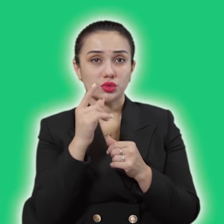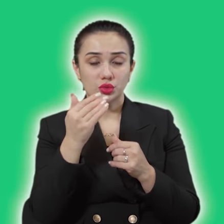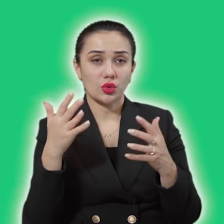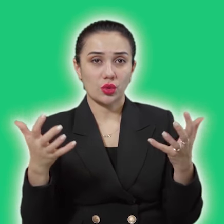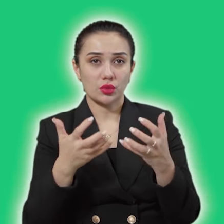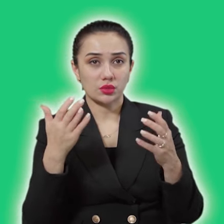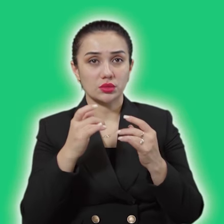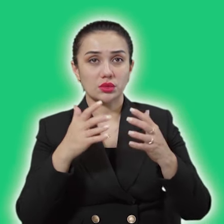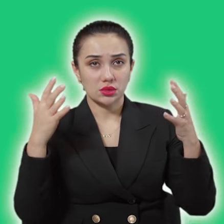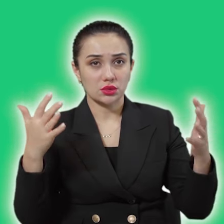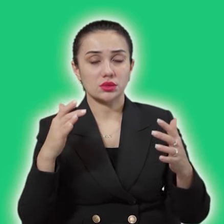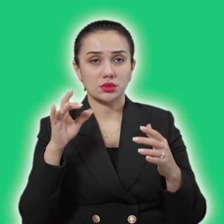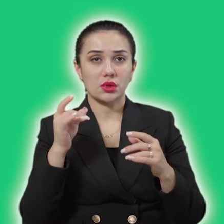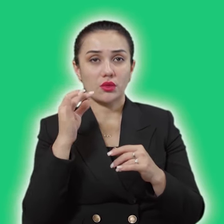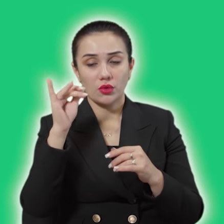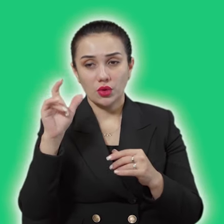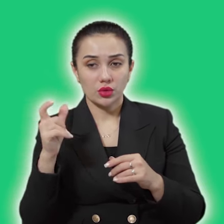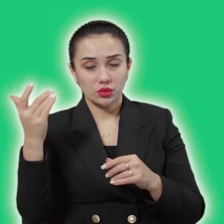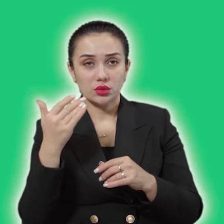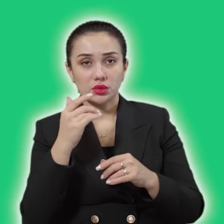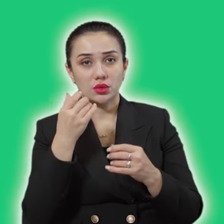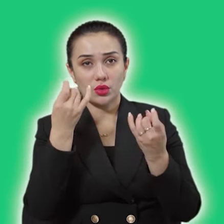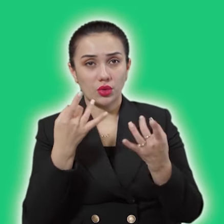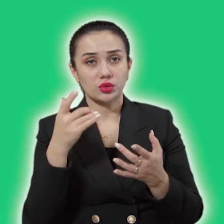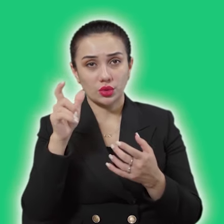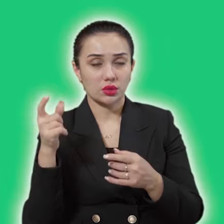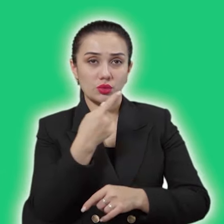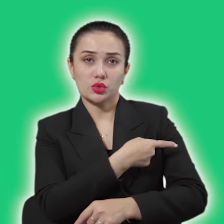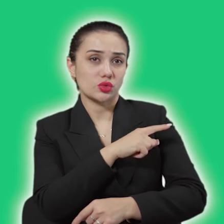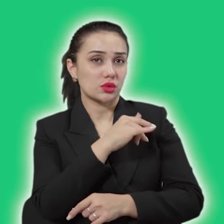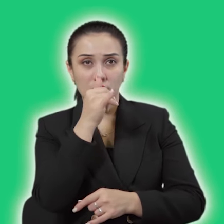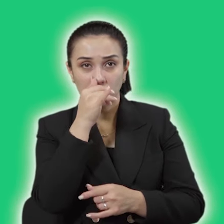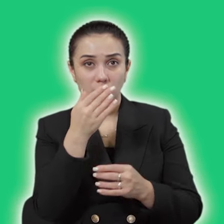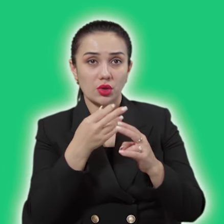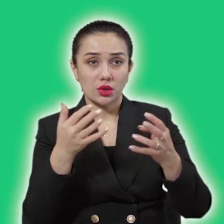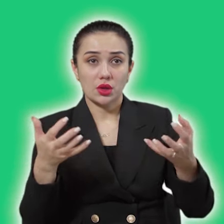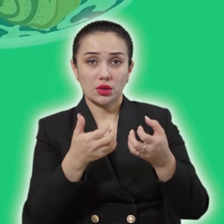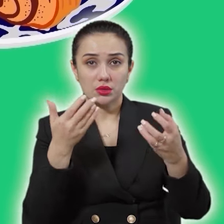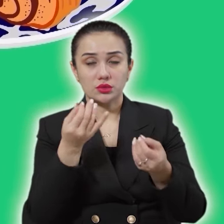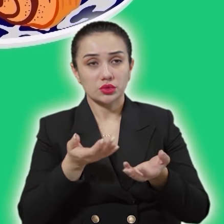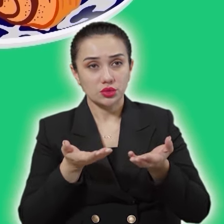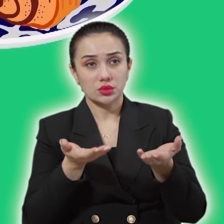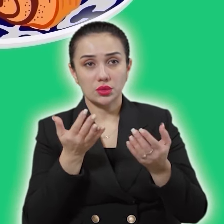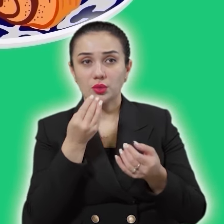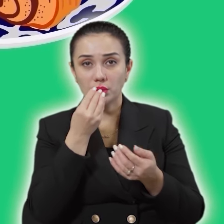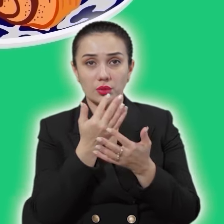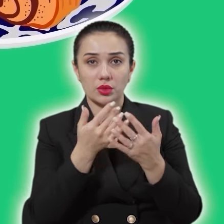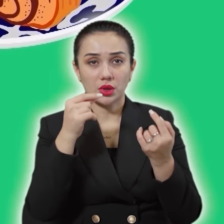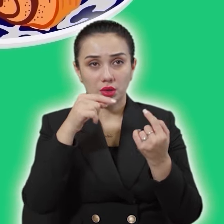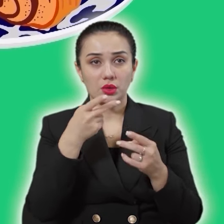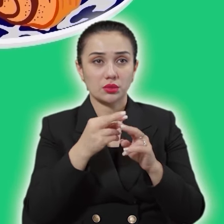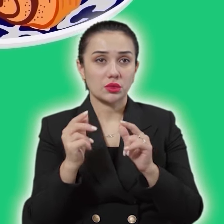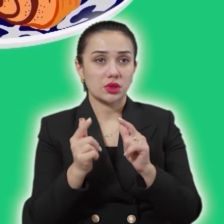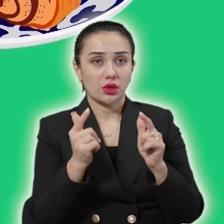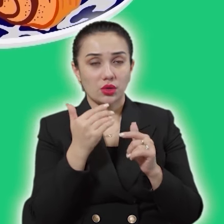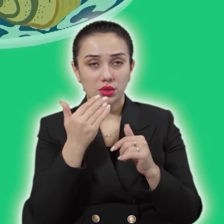Chunki bu xamirning miqdori katta va oddiy odamning unga kuchi yetmaydi. Xamir qorishdan avval biror pishiriq yoki taom uchun xos